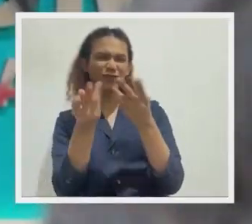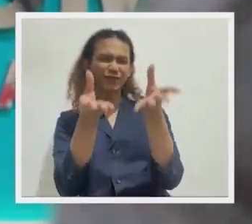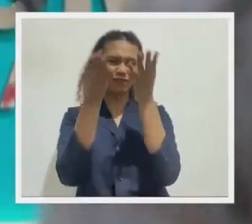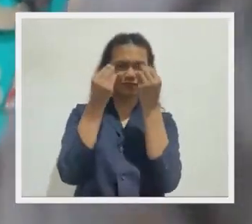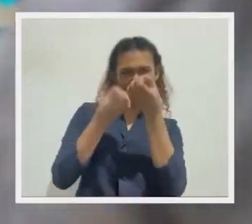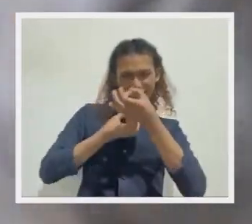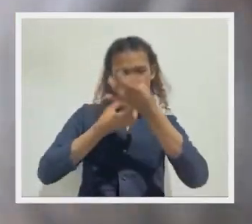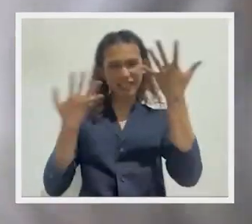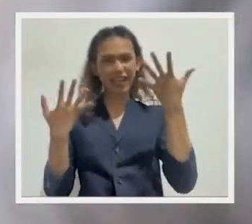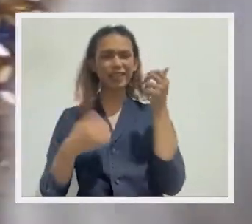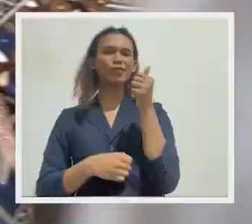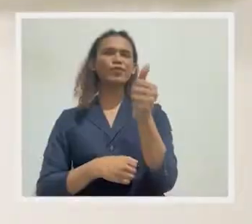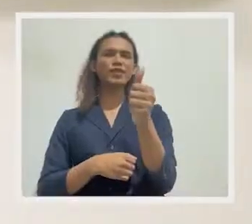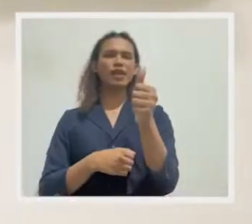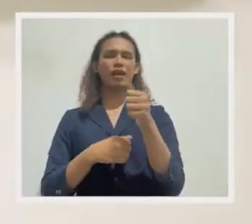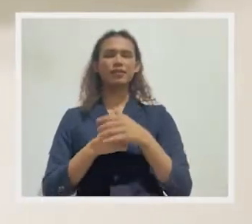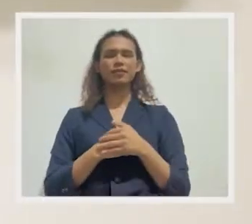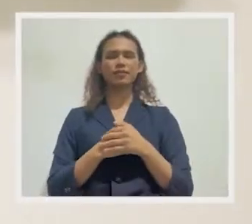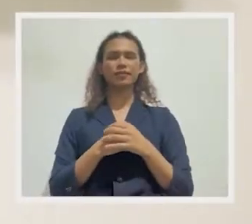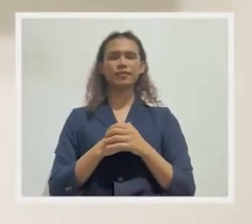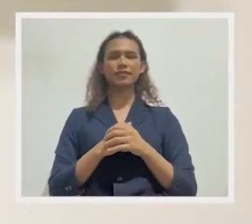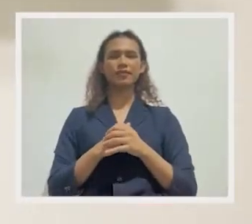jelas.